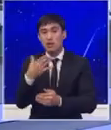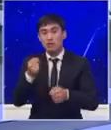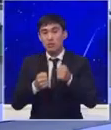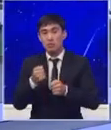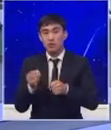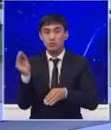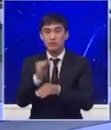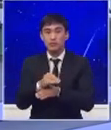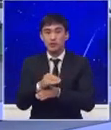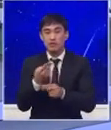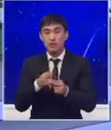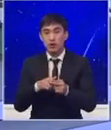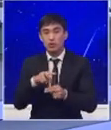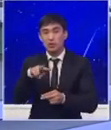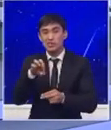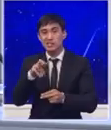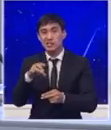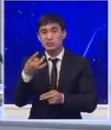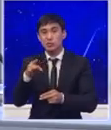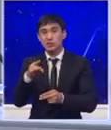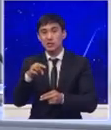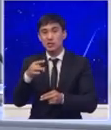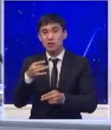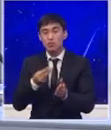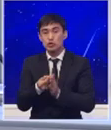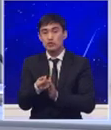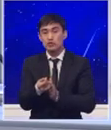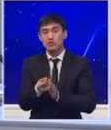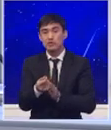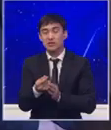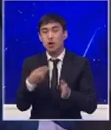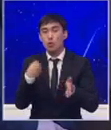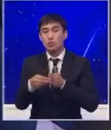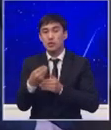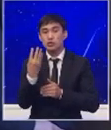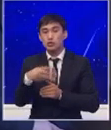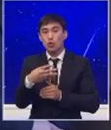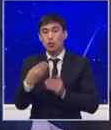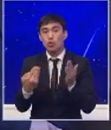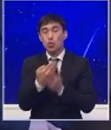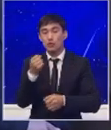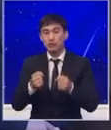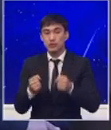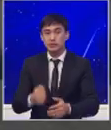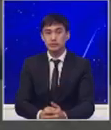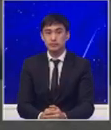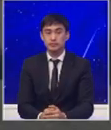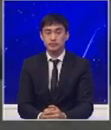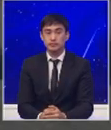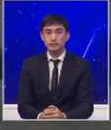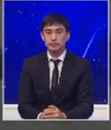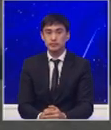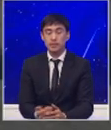году в рамках лизинга из республиканского бюджета были выделены средства на приобретение 40 новых карет и отложки. Мы